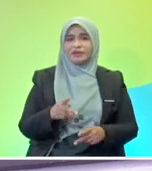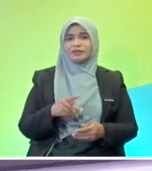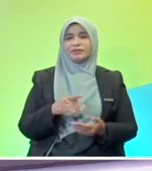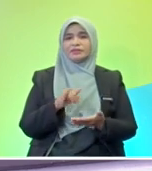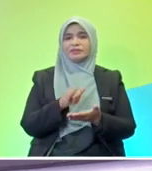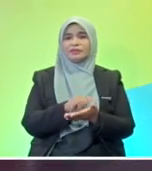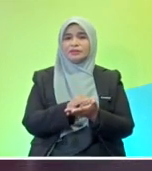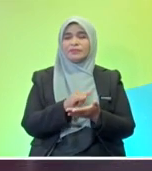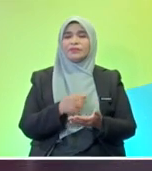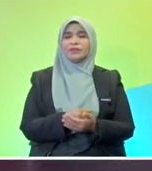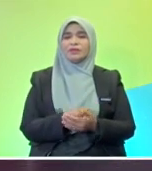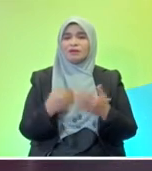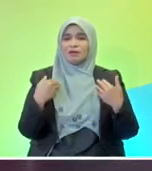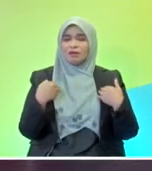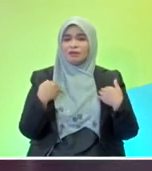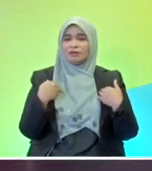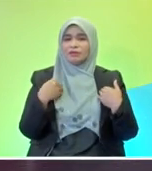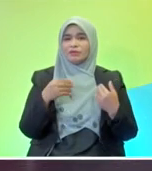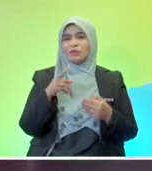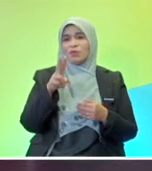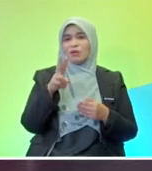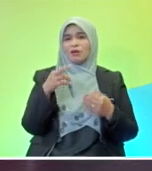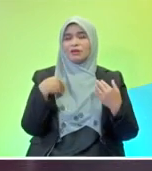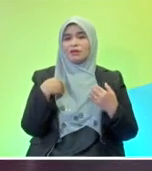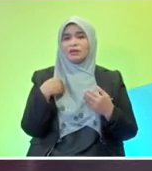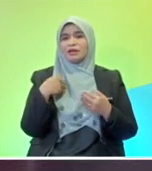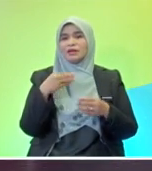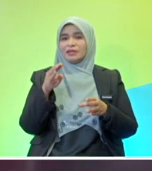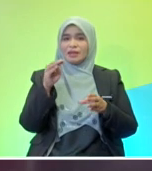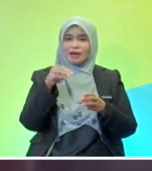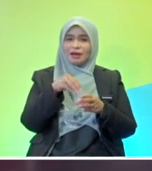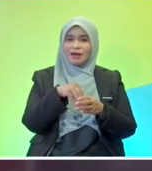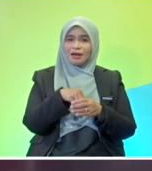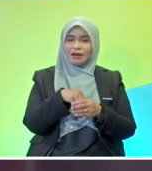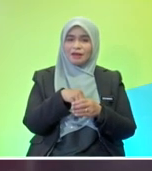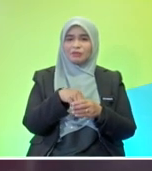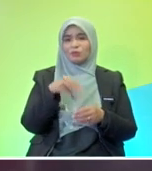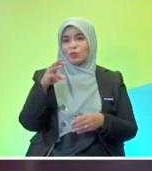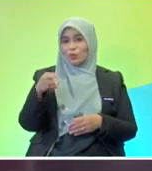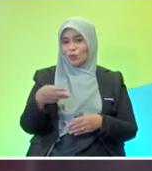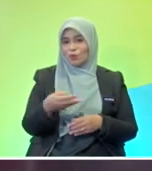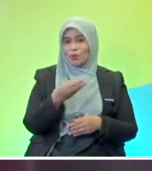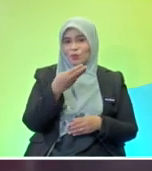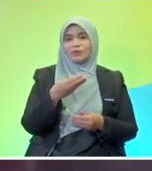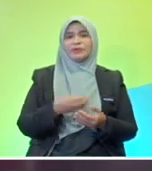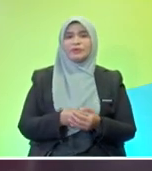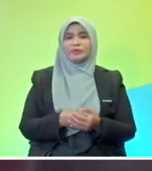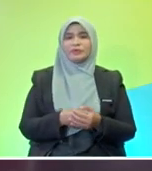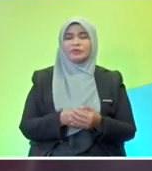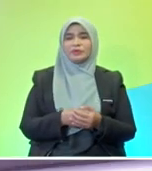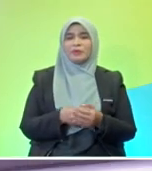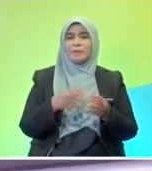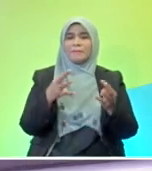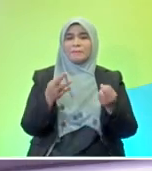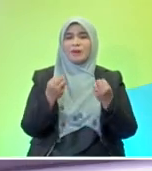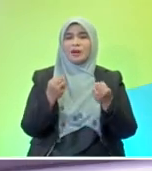Tapi cikgu, ada 12, satu yang melengkung ke dalam. Mana satu nak guna ni? Bagus soalan Fika. Dia terpulang kepada Fika. Sama